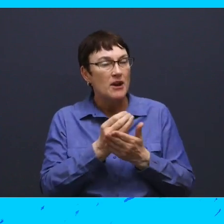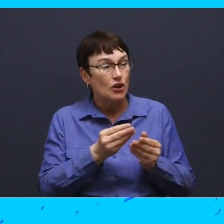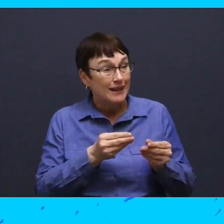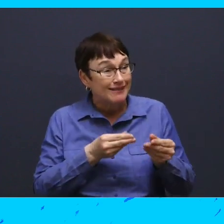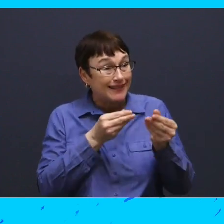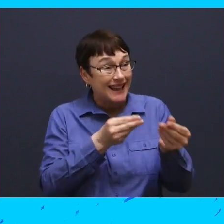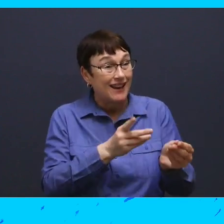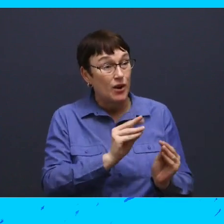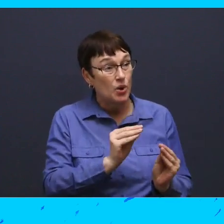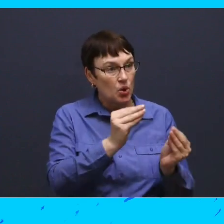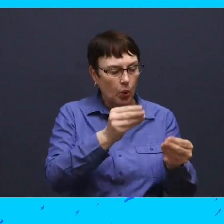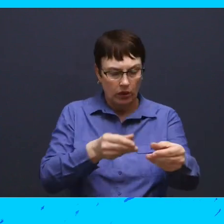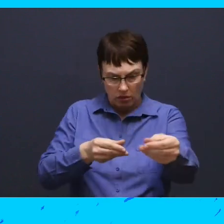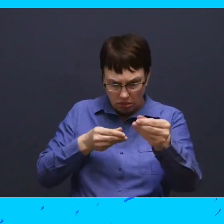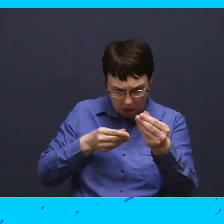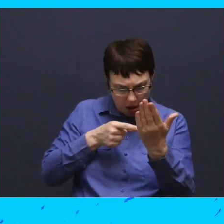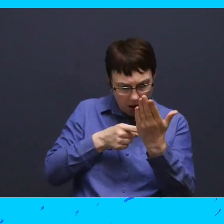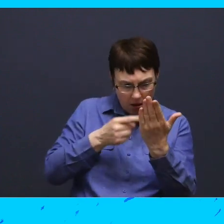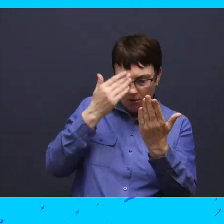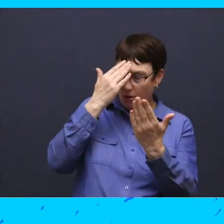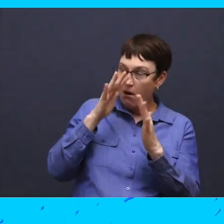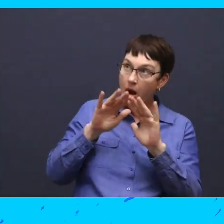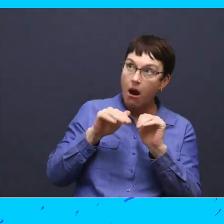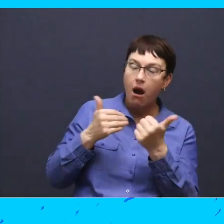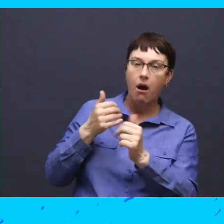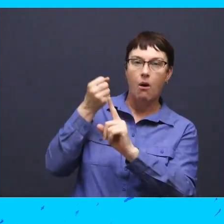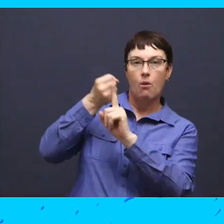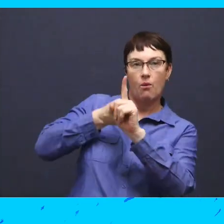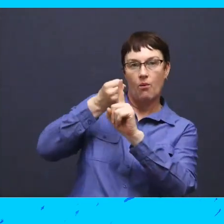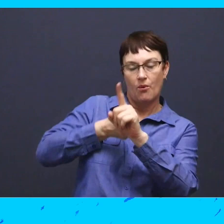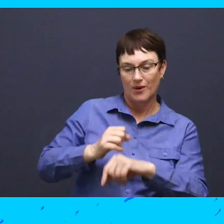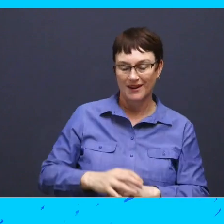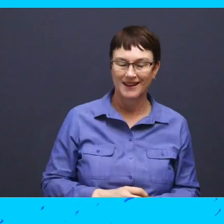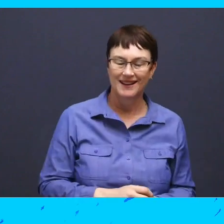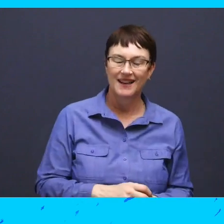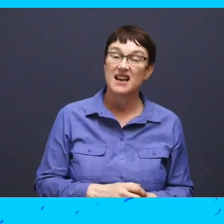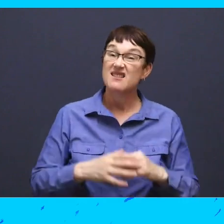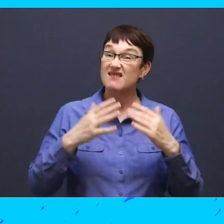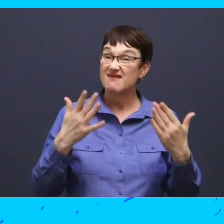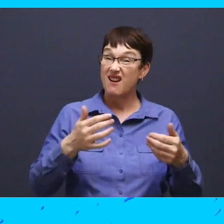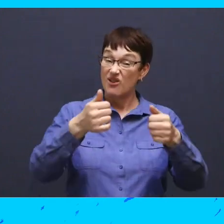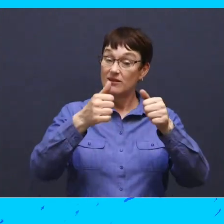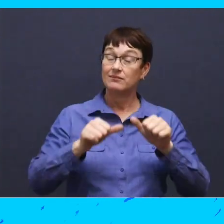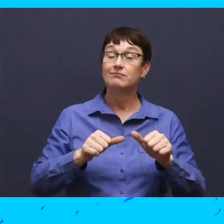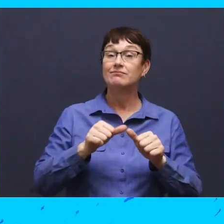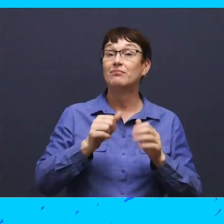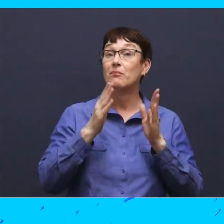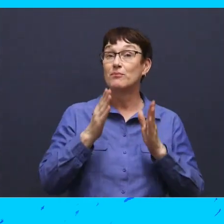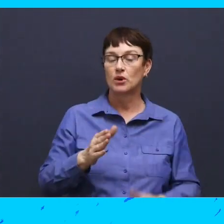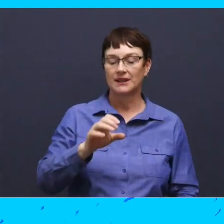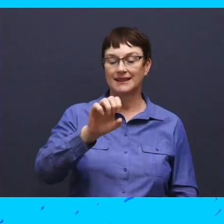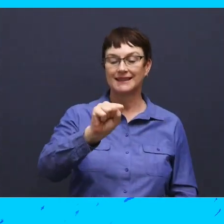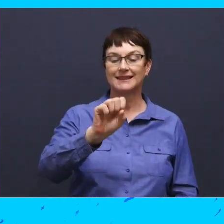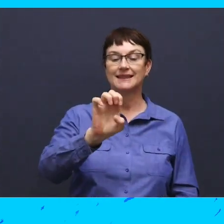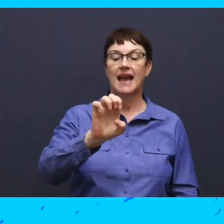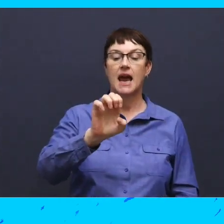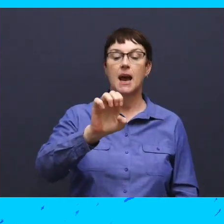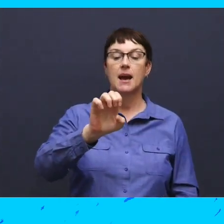pays, en utilisant différentes plateformes et leur donner une vue et